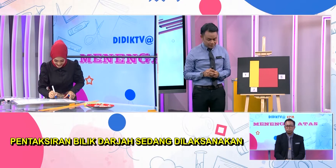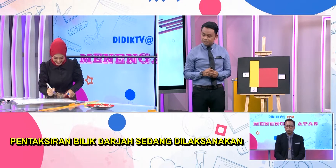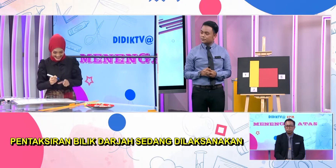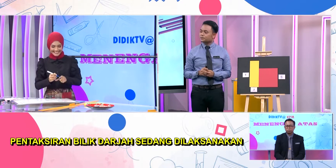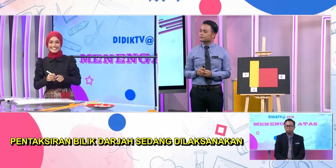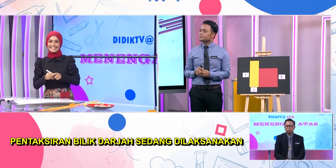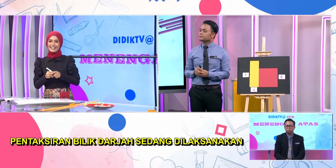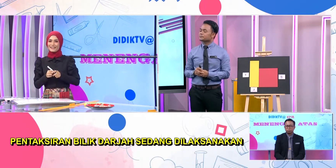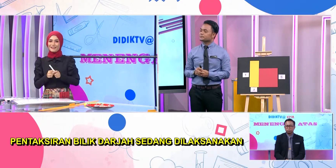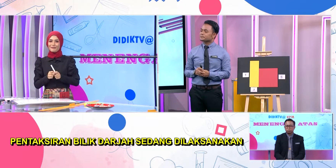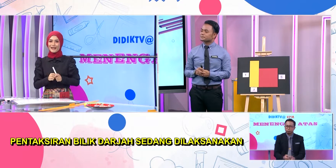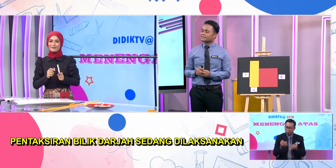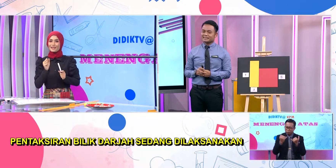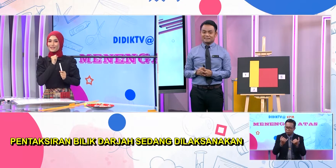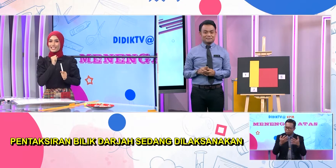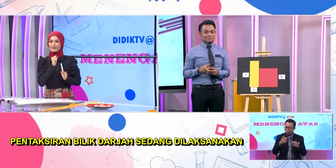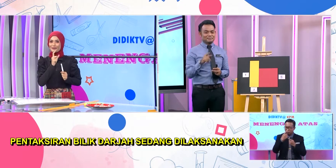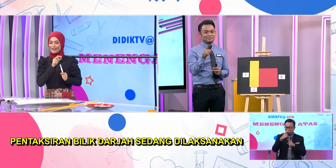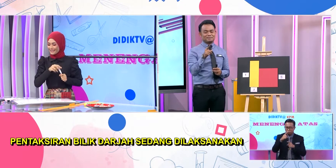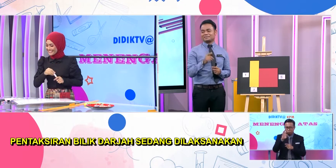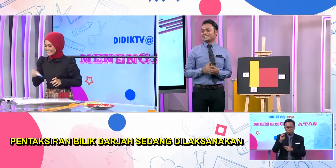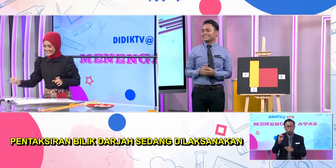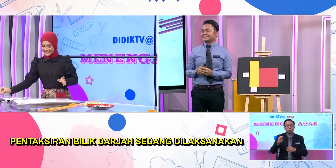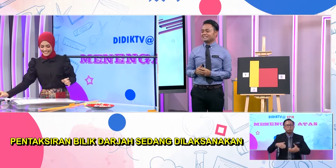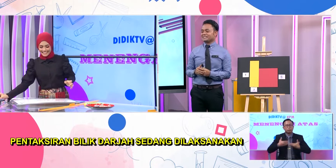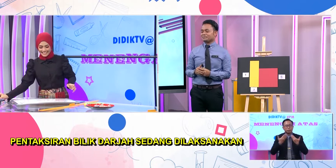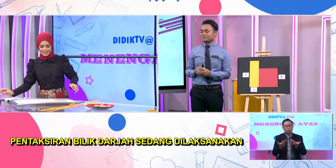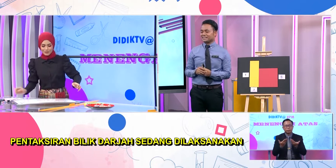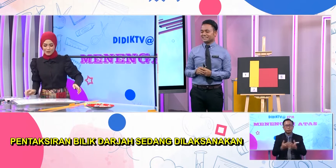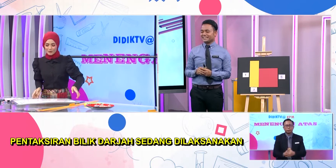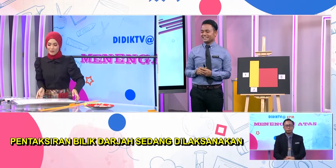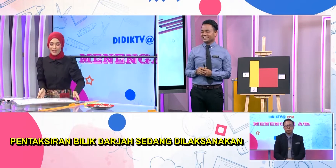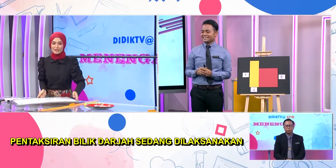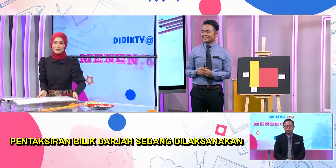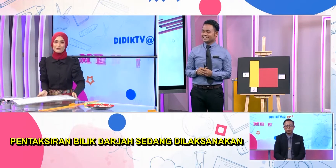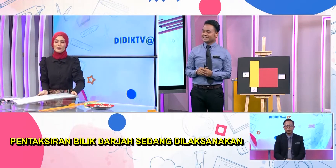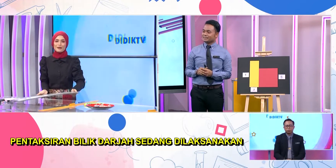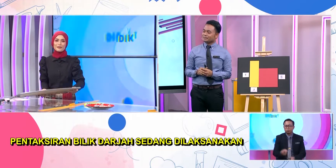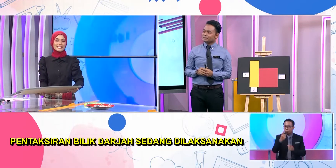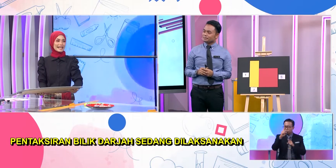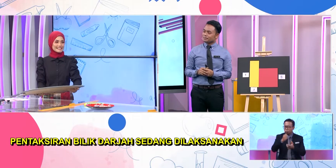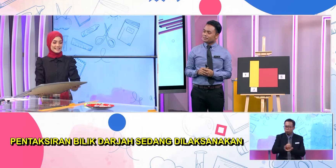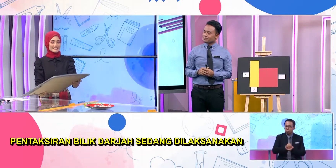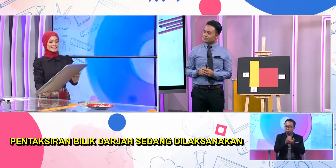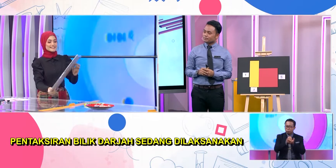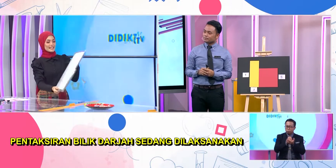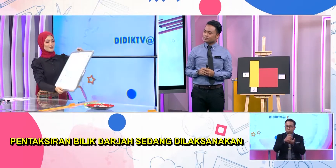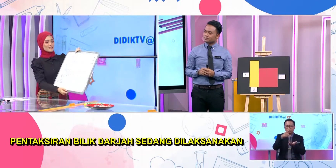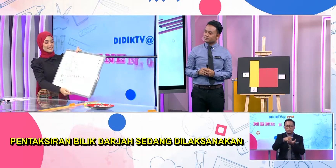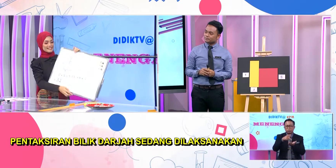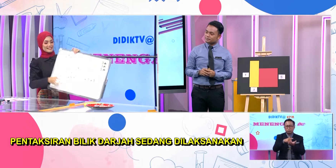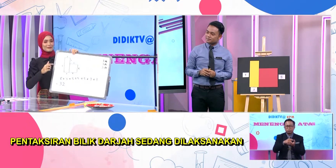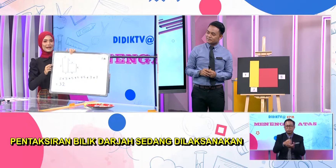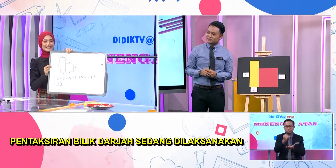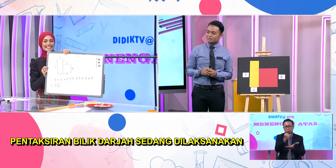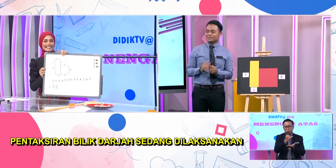hai oke sudah dapat jawaban murid-murid di rumah bagaimana untuk membantu pengiraan saya Saya